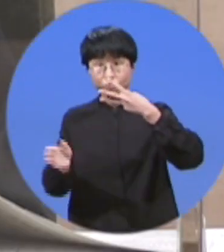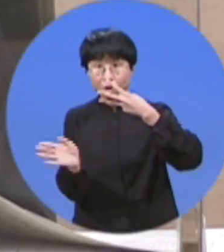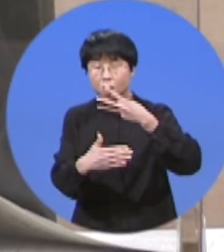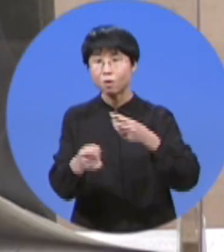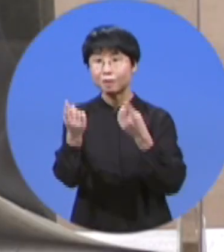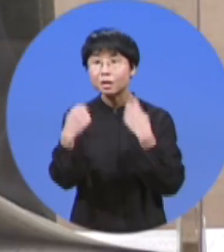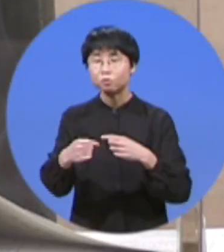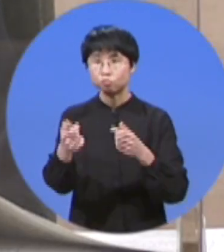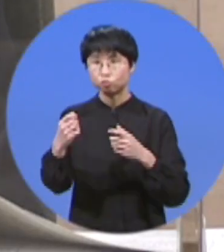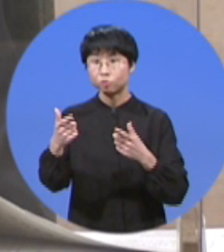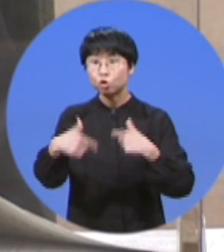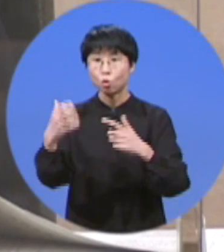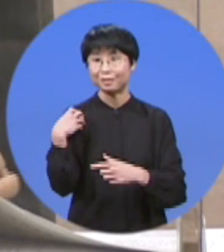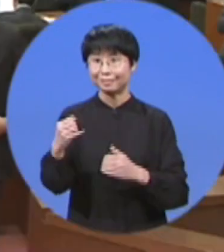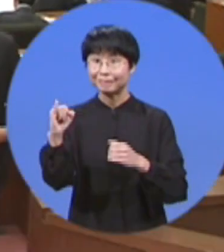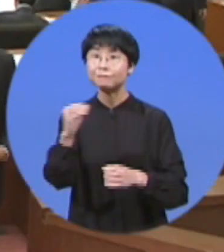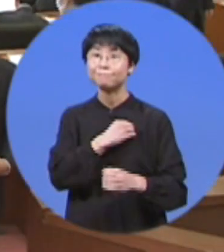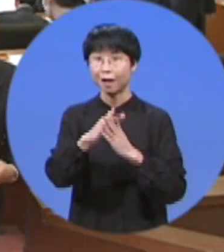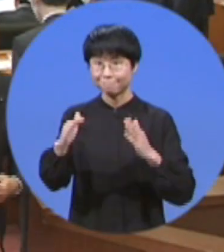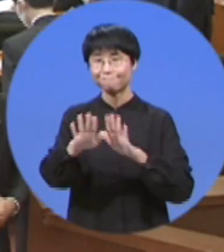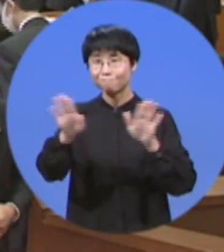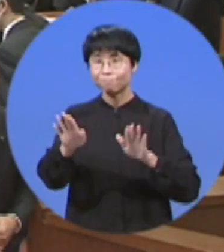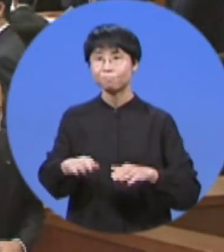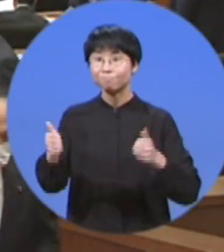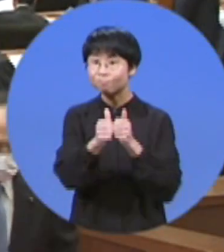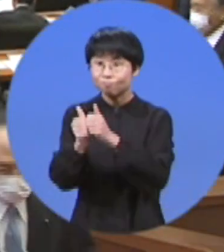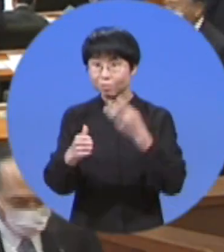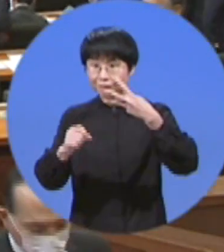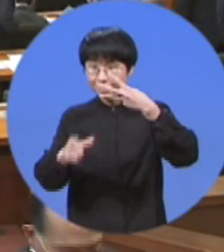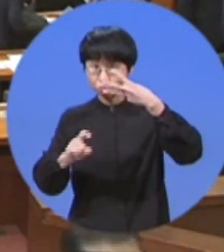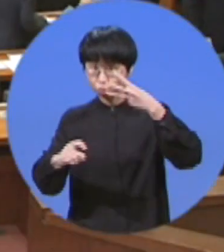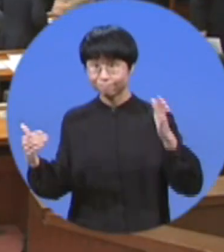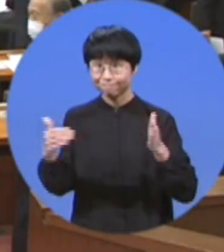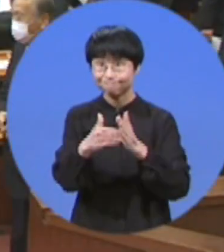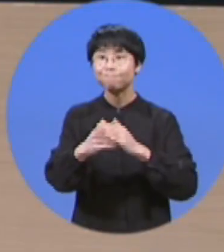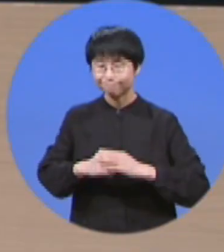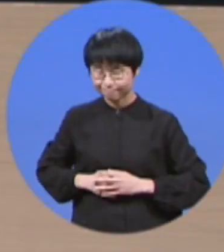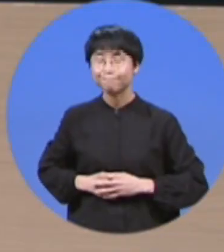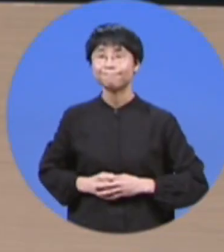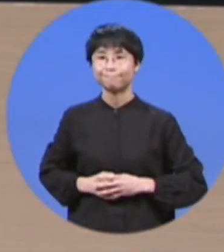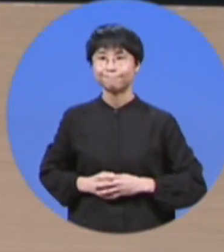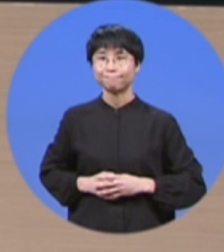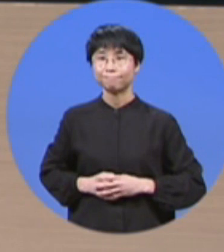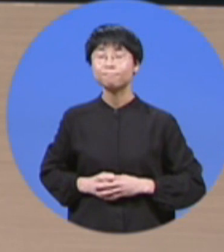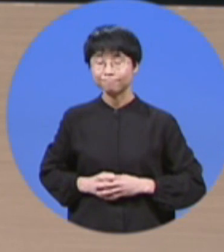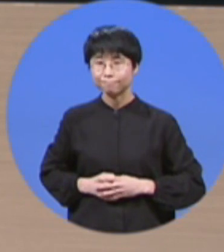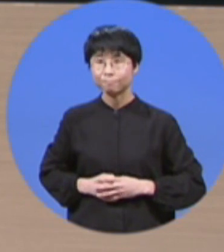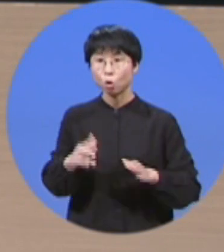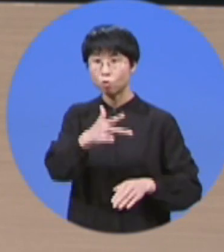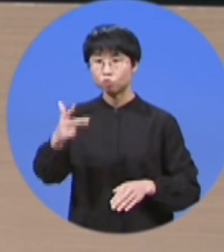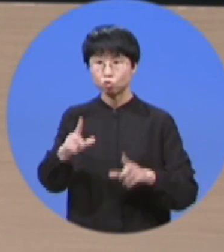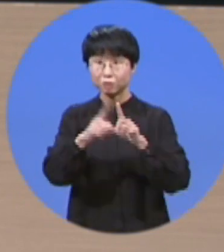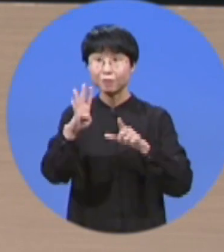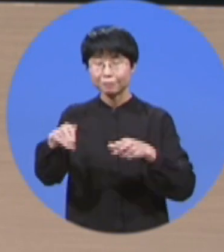各常任委員会が開かれます。会期は3月10日までとなっています。以上、今週の千